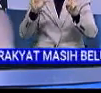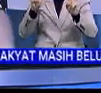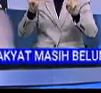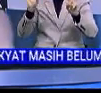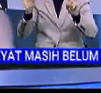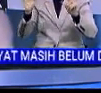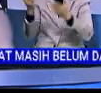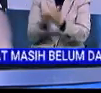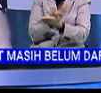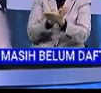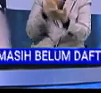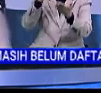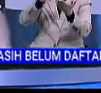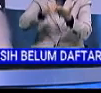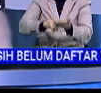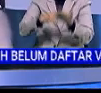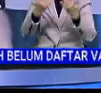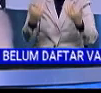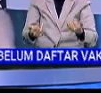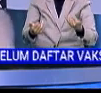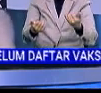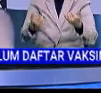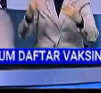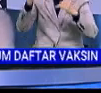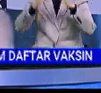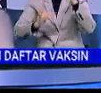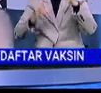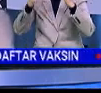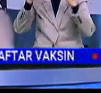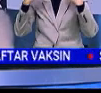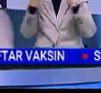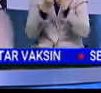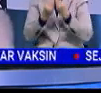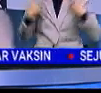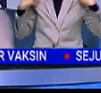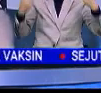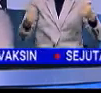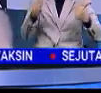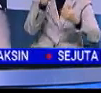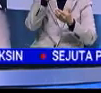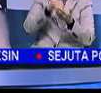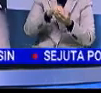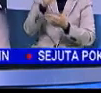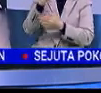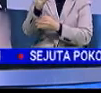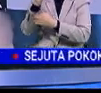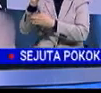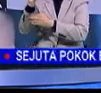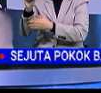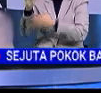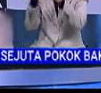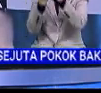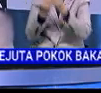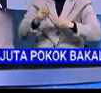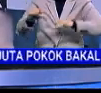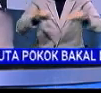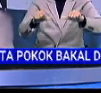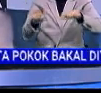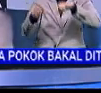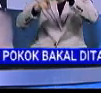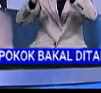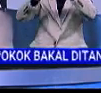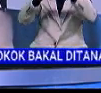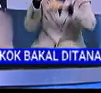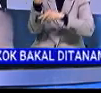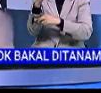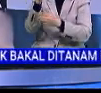1,349 kes baru direkodkan hari ini mengatasi jumlah kes sembuh 1,270 sekaligus menjadikan jumlah kes aktif meningkat kepada